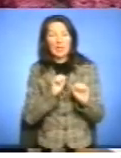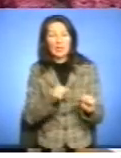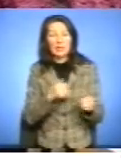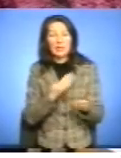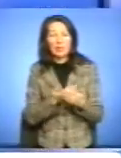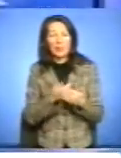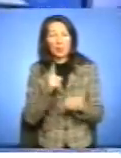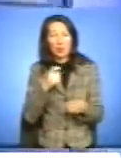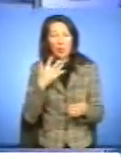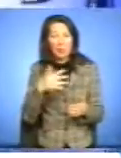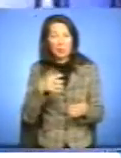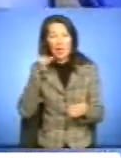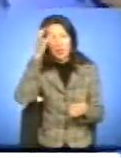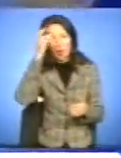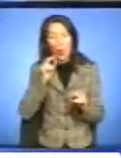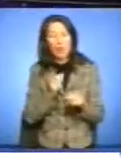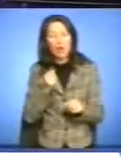старшокласників.